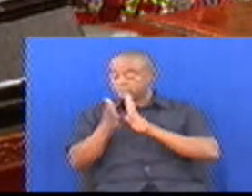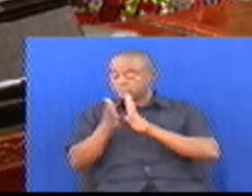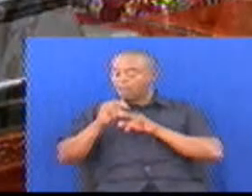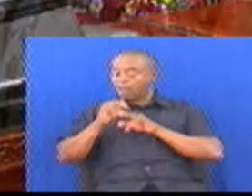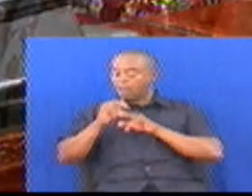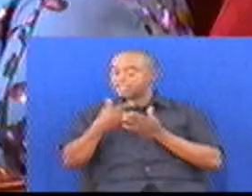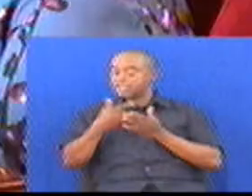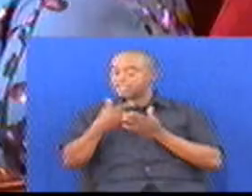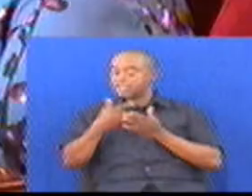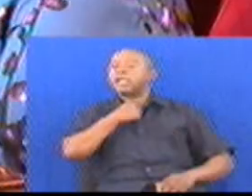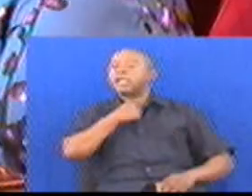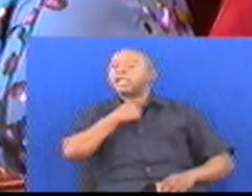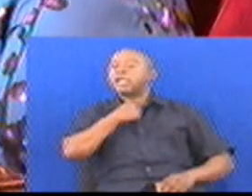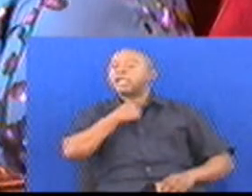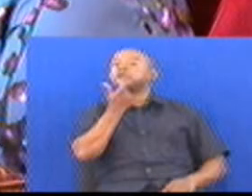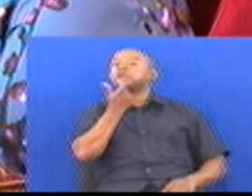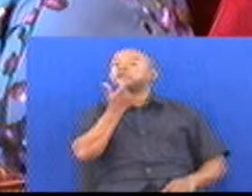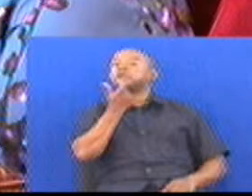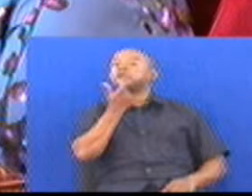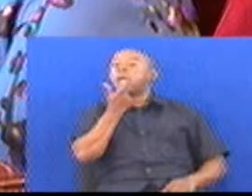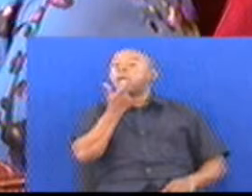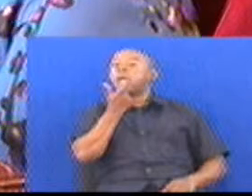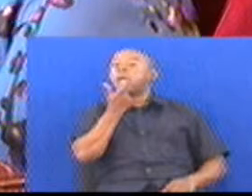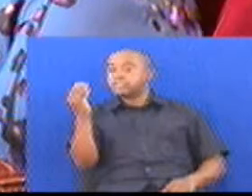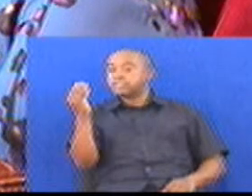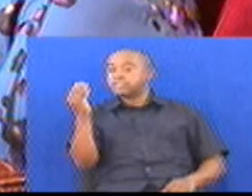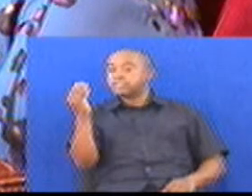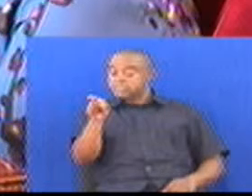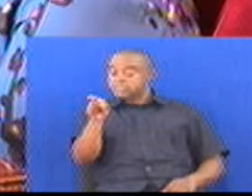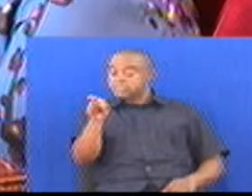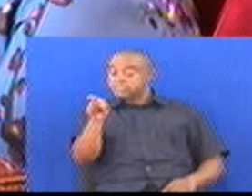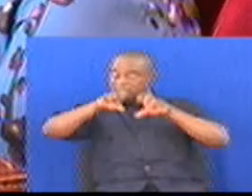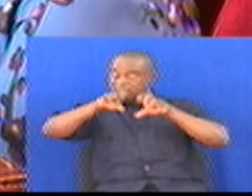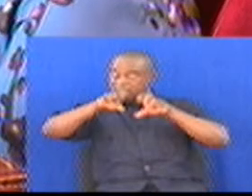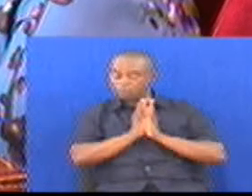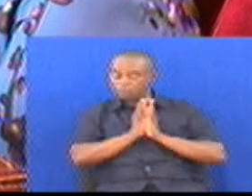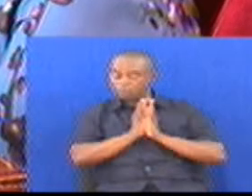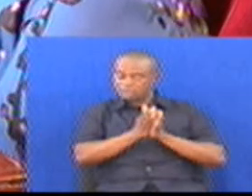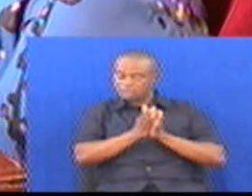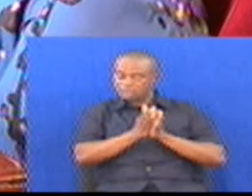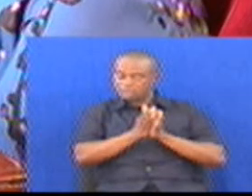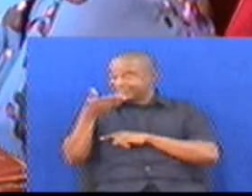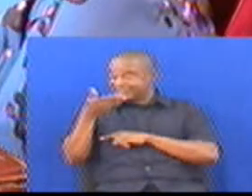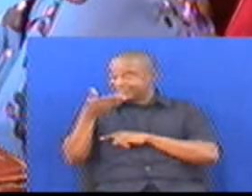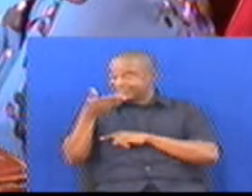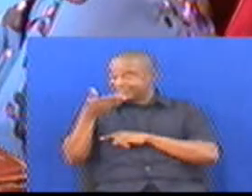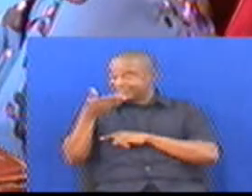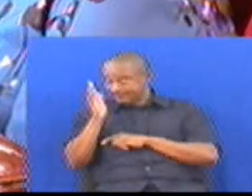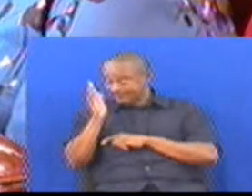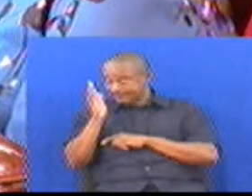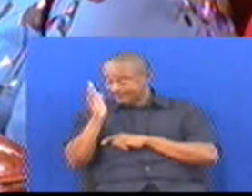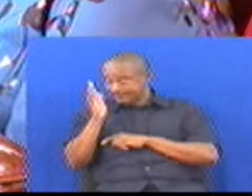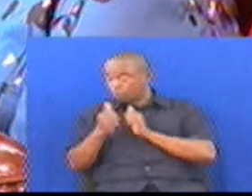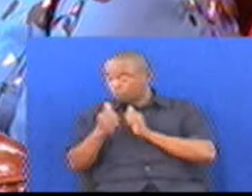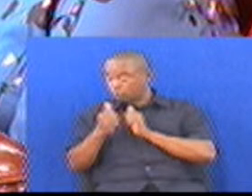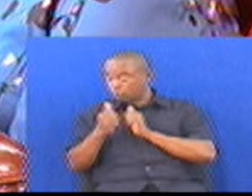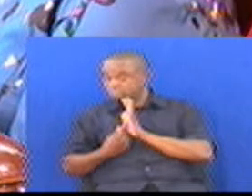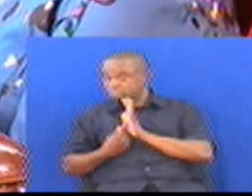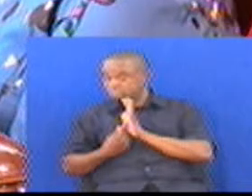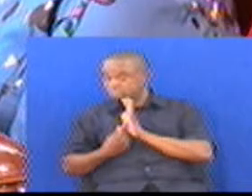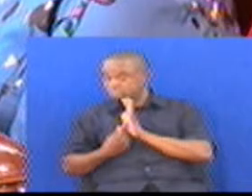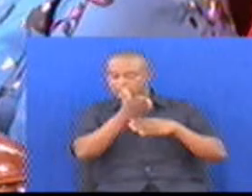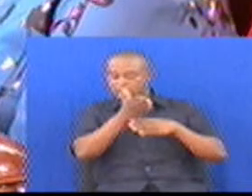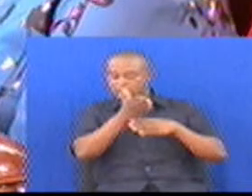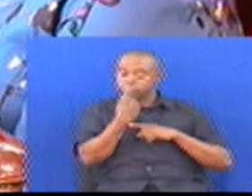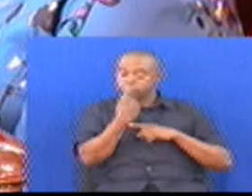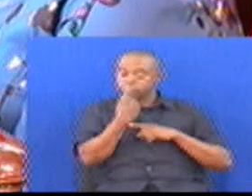Twiga Minerals Corporation Limited inayomilikiwa kwa ubia kati ya serikali hisa 16% na kampuni ya